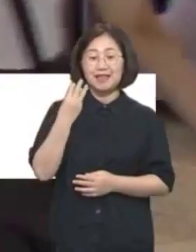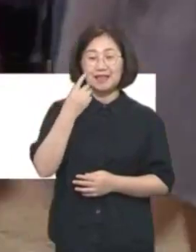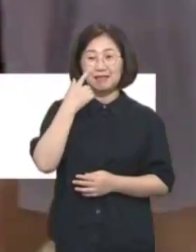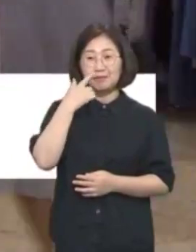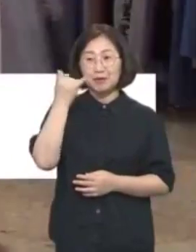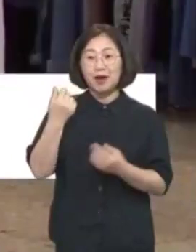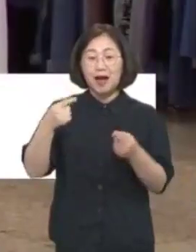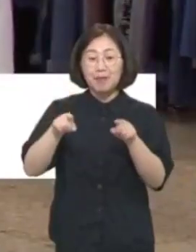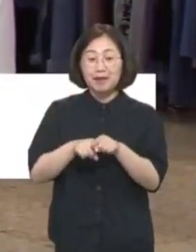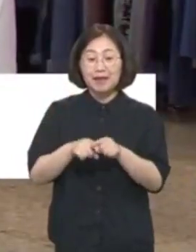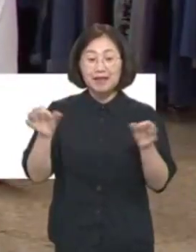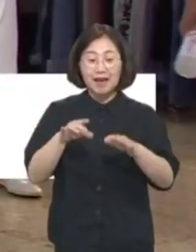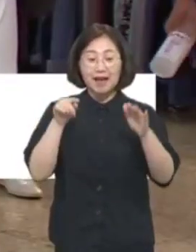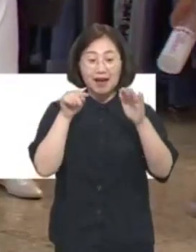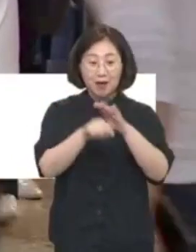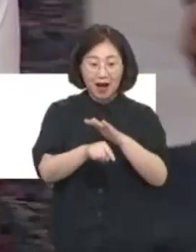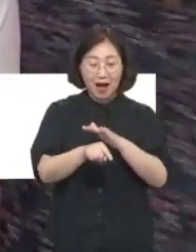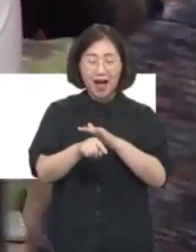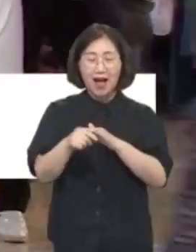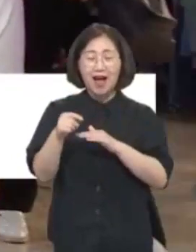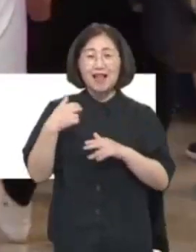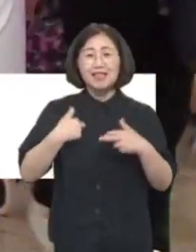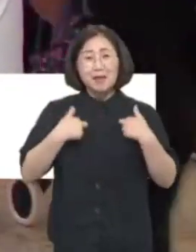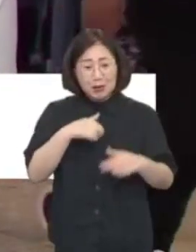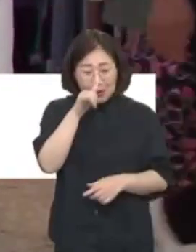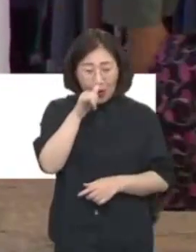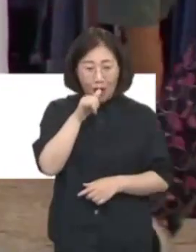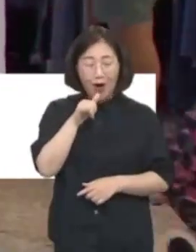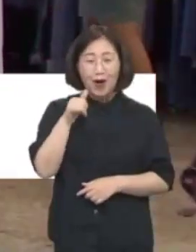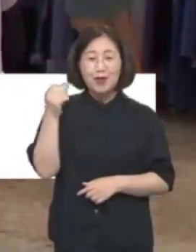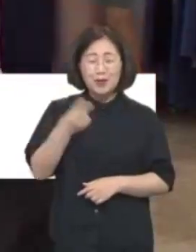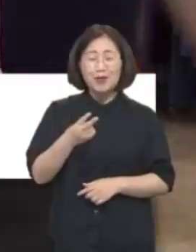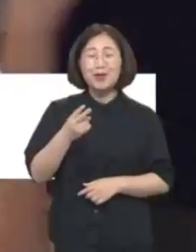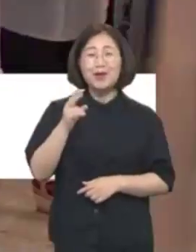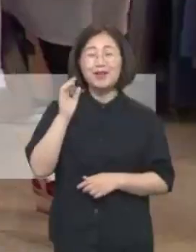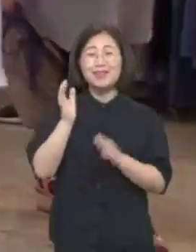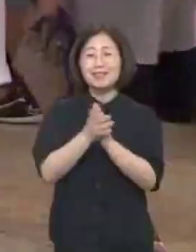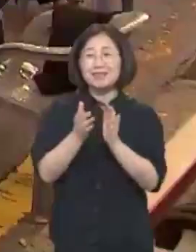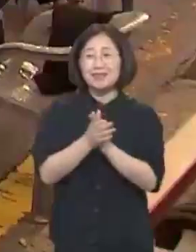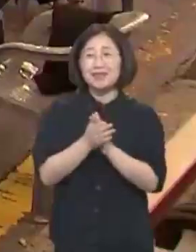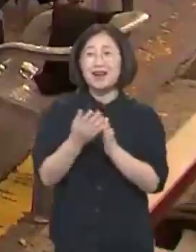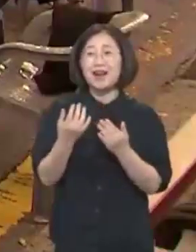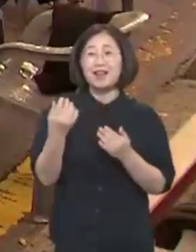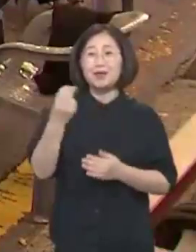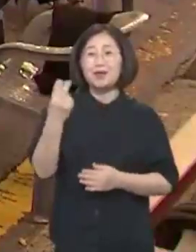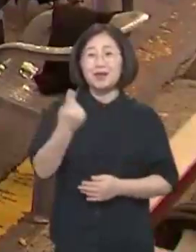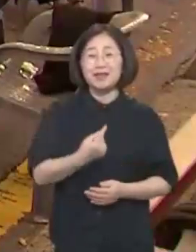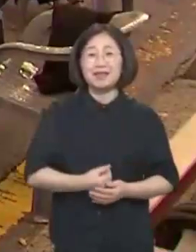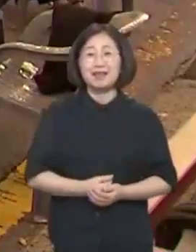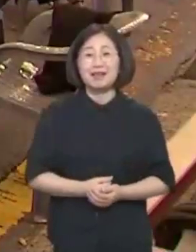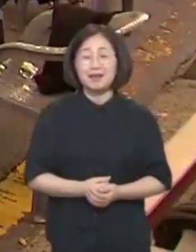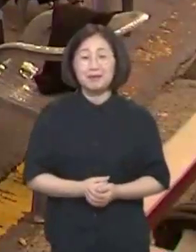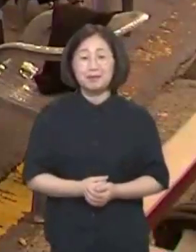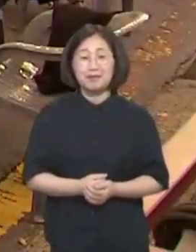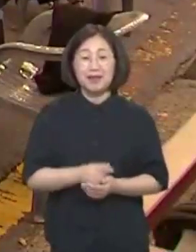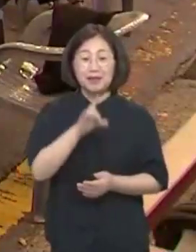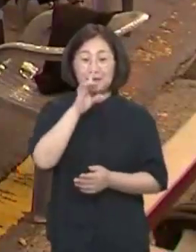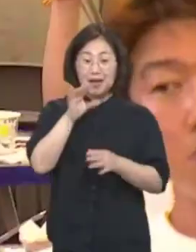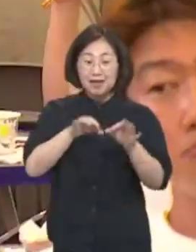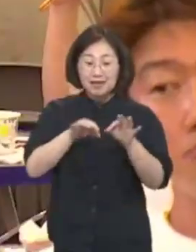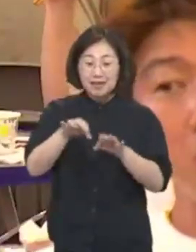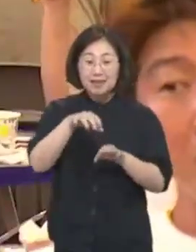잠깐 들렸었는데 재밌어서 친구랑 한 번 더 와보고 싶어서 오늘 또 왔어요. 대전역 인근 대전